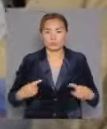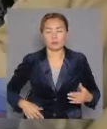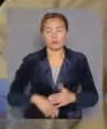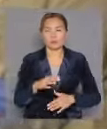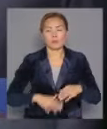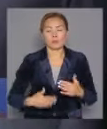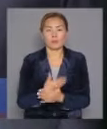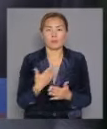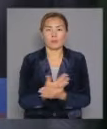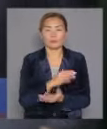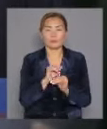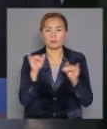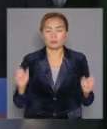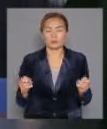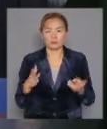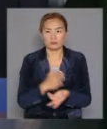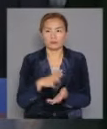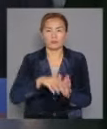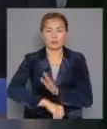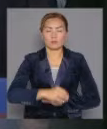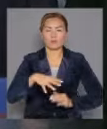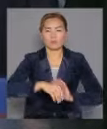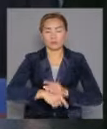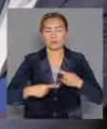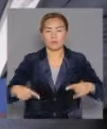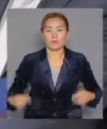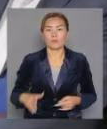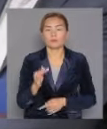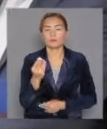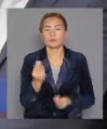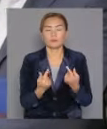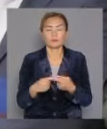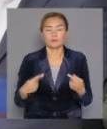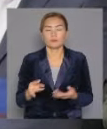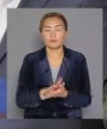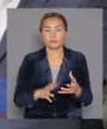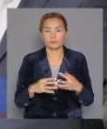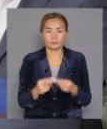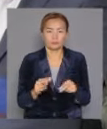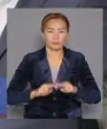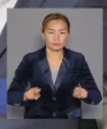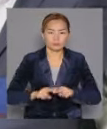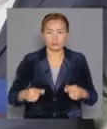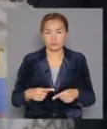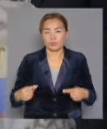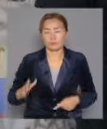форматтағы хабарлардың санын арттырмақ. Олардың ішінде түрлі викториналық ойындар, отбасылық үлгідегі